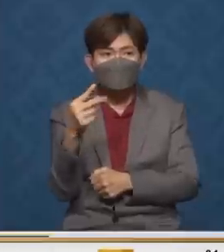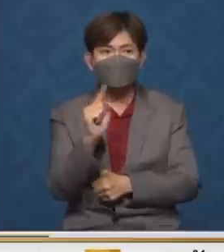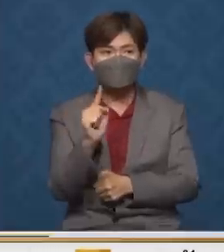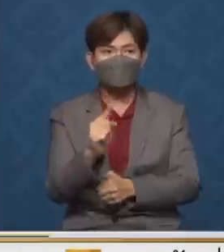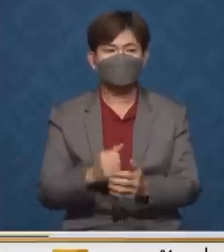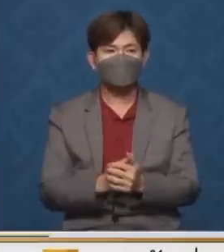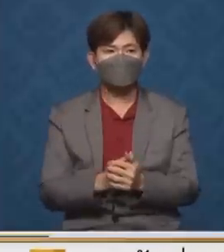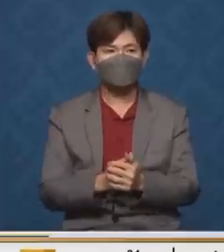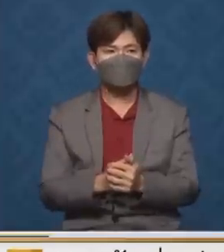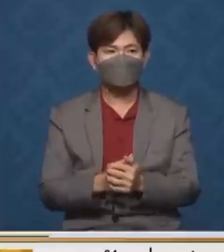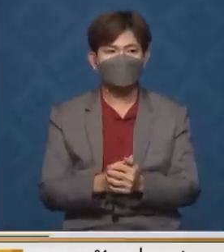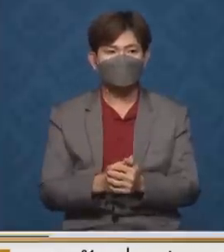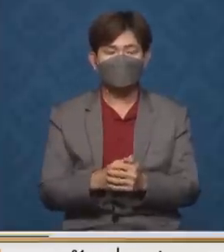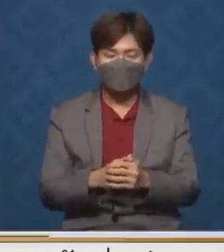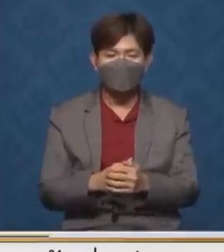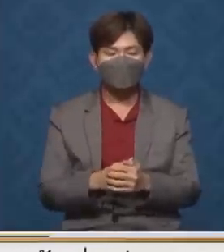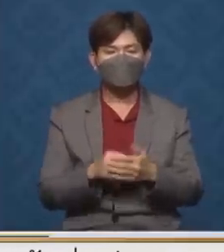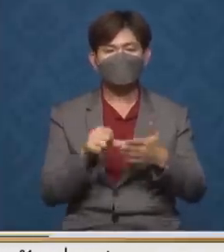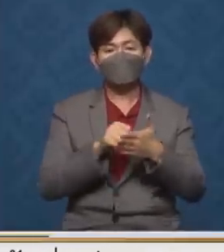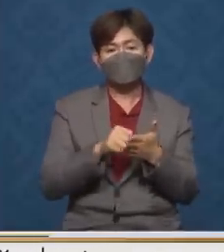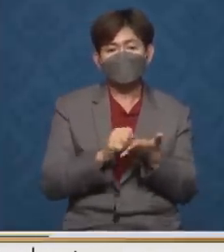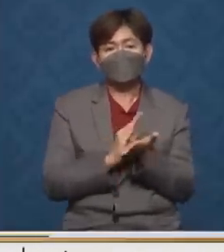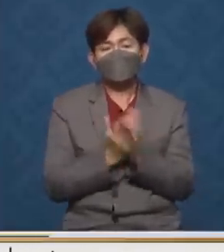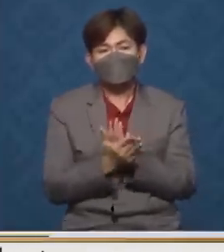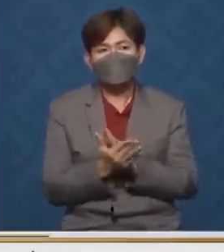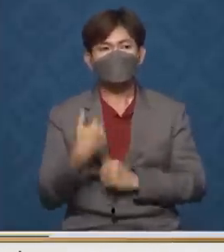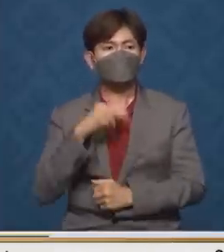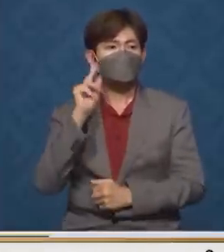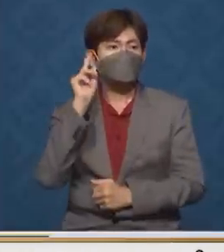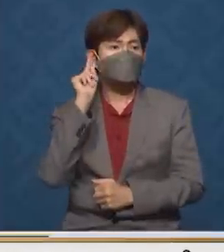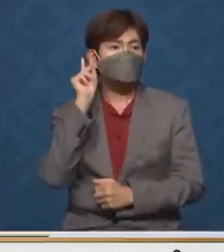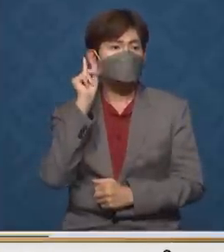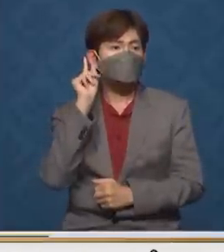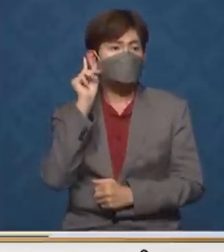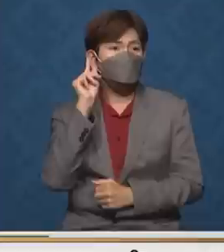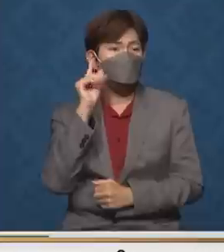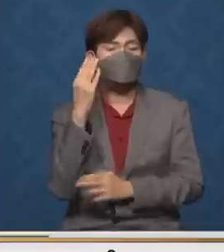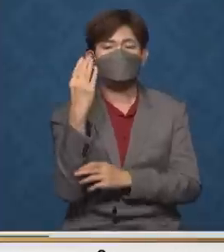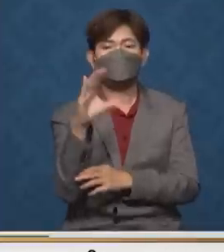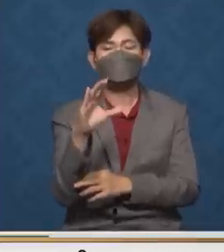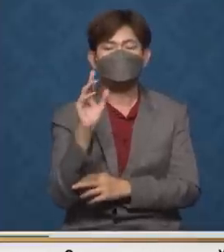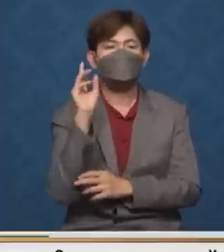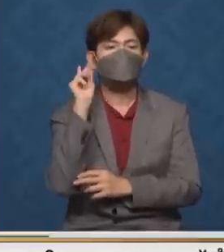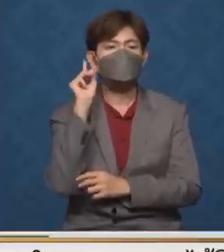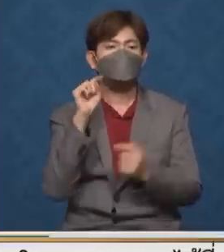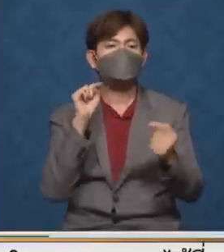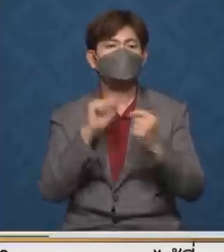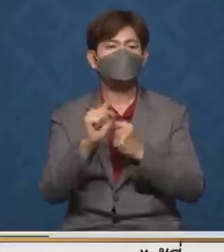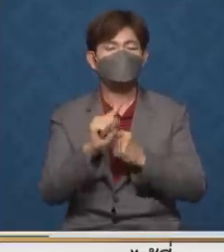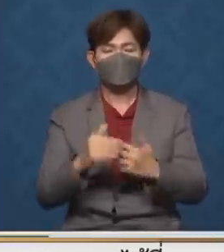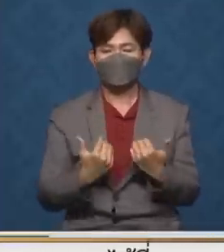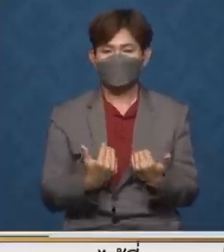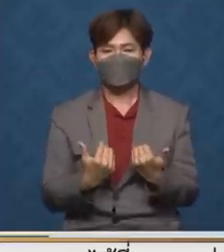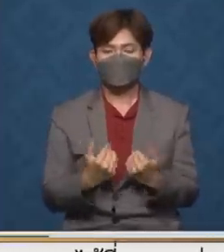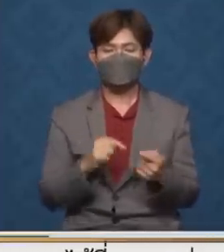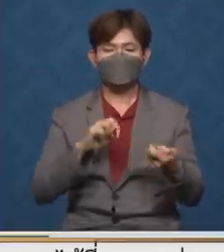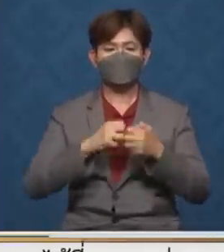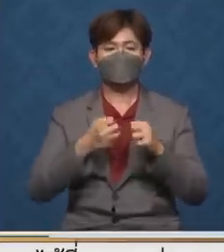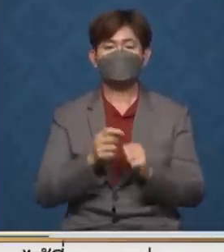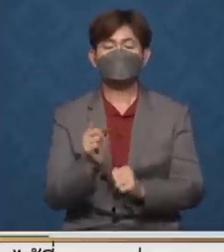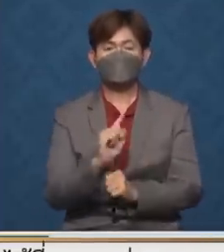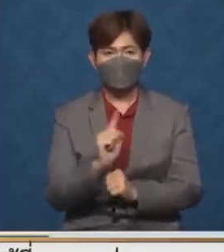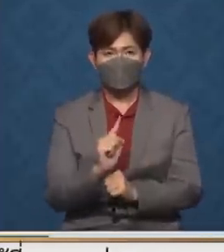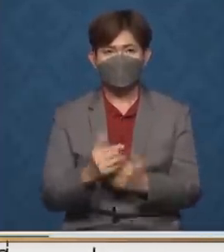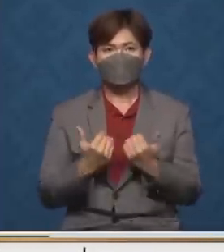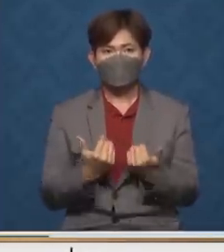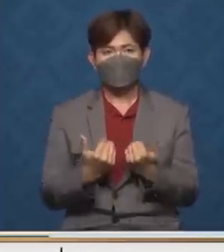ไปแก้ต่างแก้ตัวมีสำนกหนงรายงานข่าวสถานการณปัจุบันที่เกิดขึ้ใ